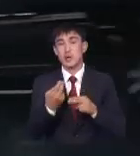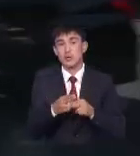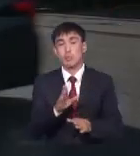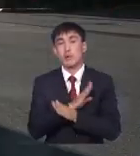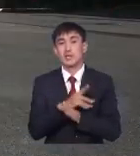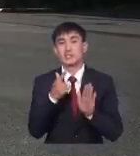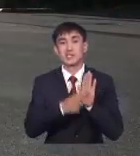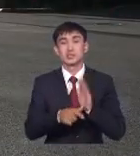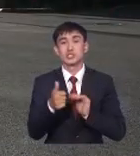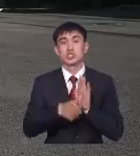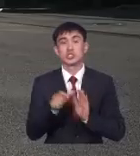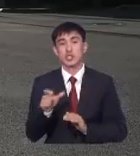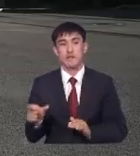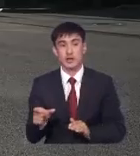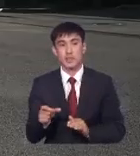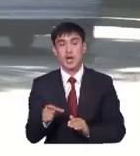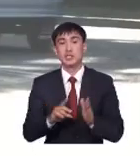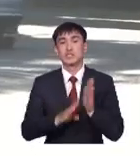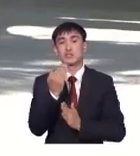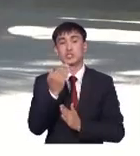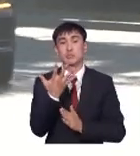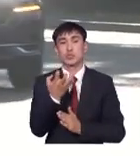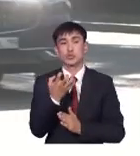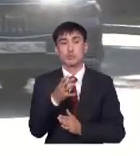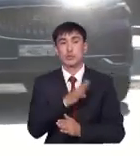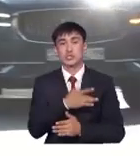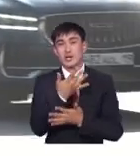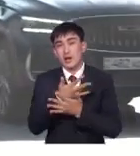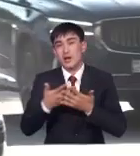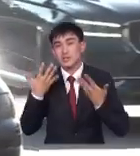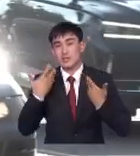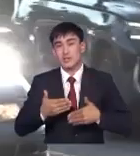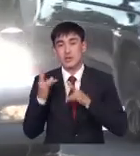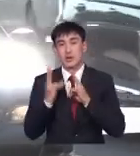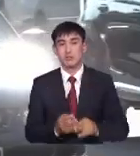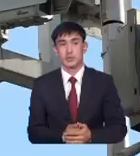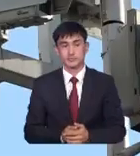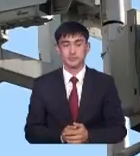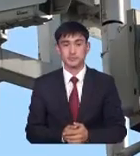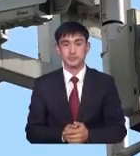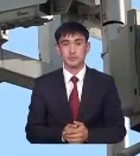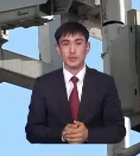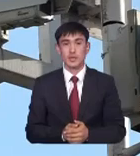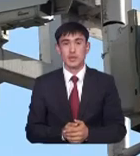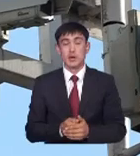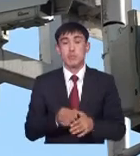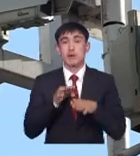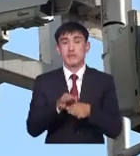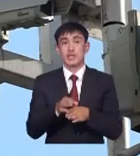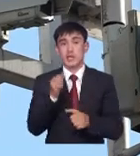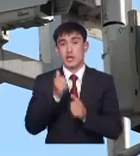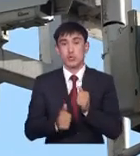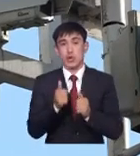погибли 76 человек а свыше 500 получили травмы различной степени тяжести несмотря на проведение